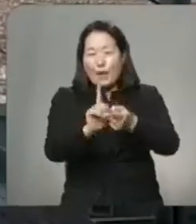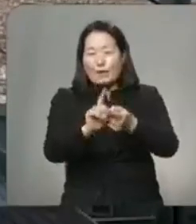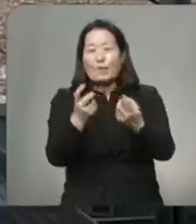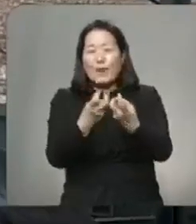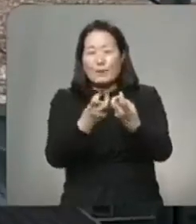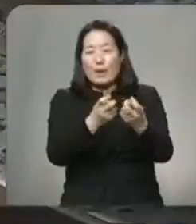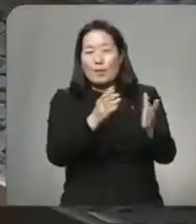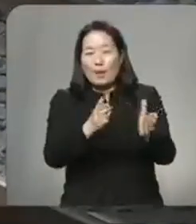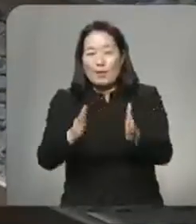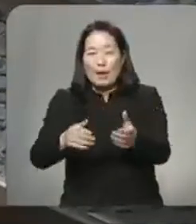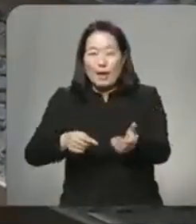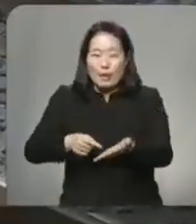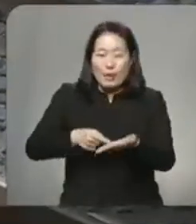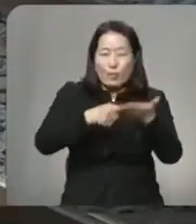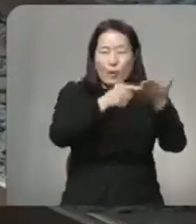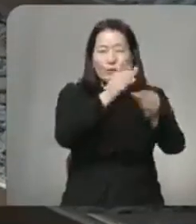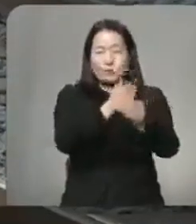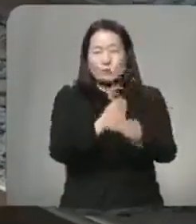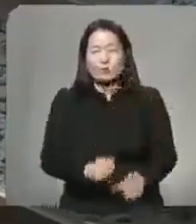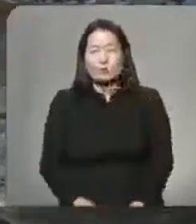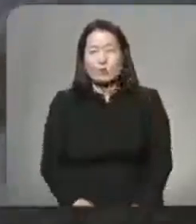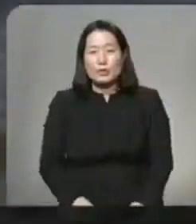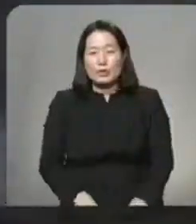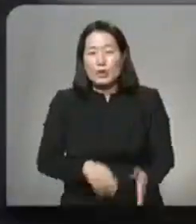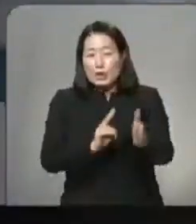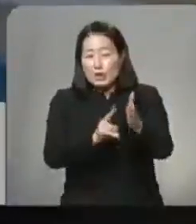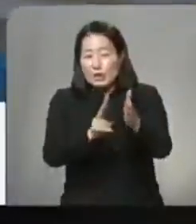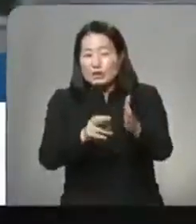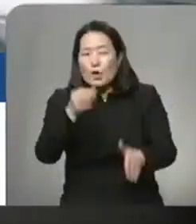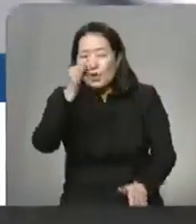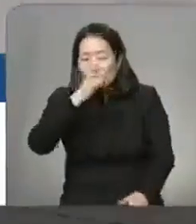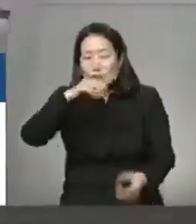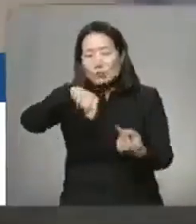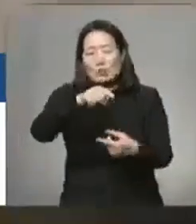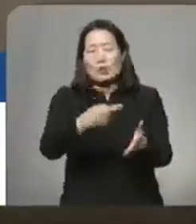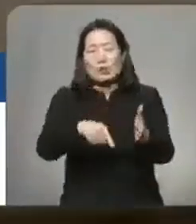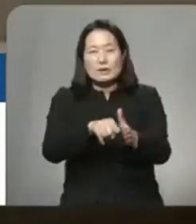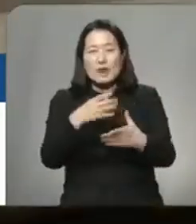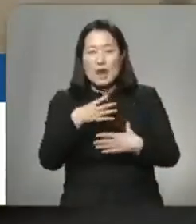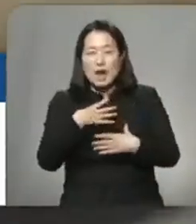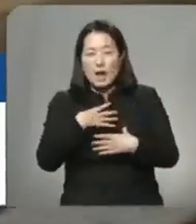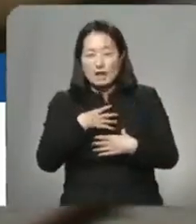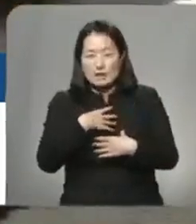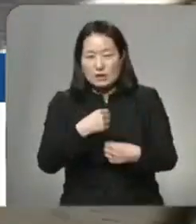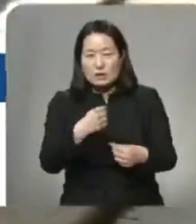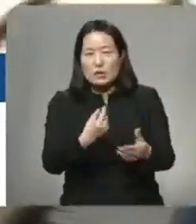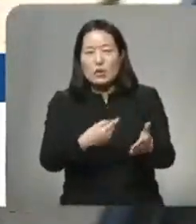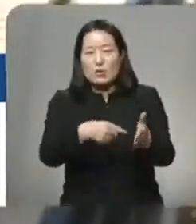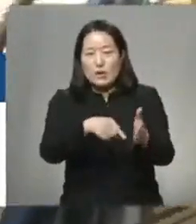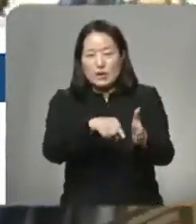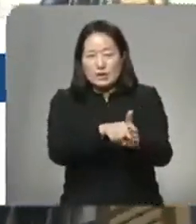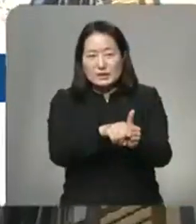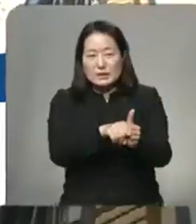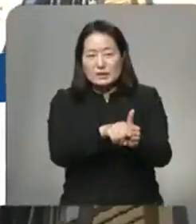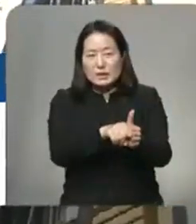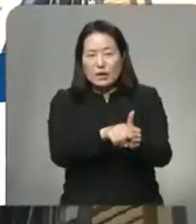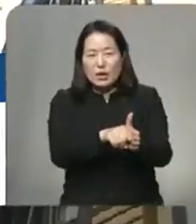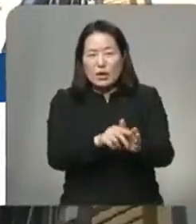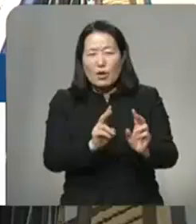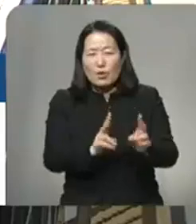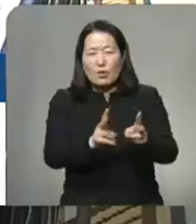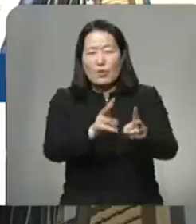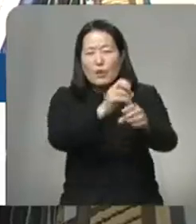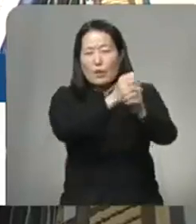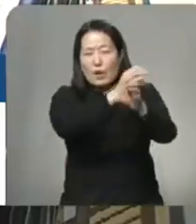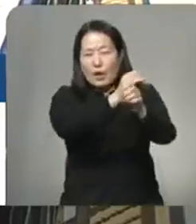있습니다 열차 은행에 대한 효율 4 로 인해 등 각 안전한 그 식 여고를 위해서 부가 차로 이제 싫어